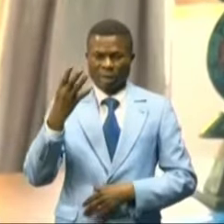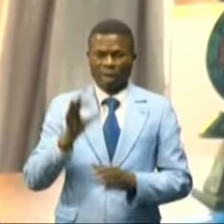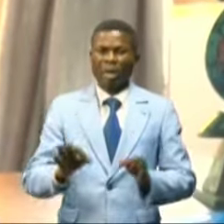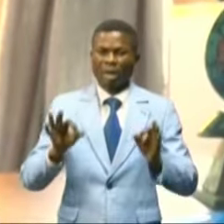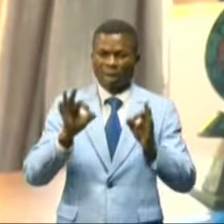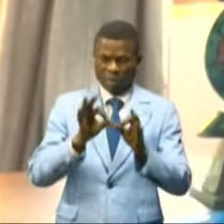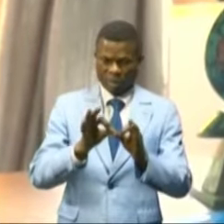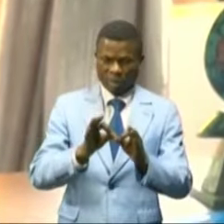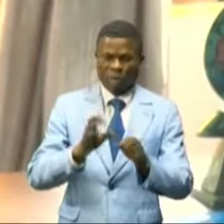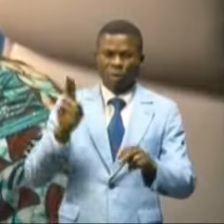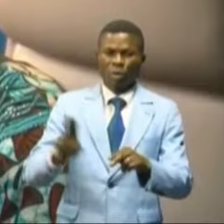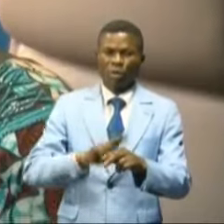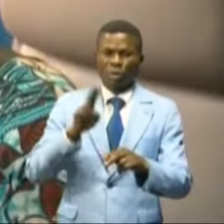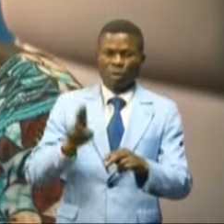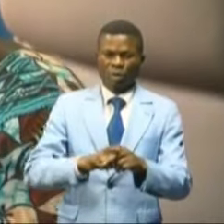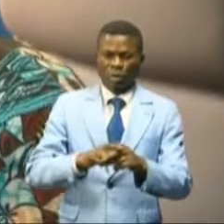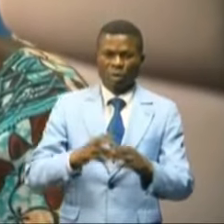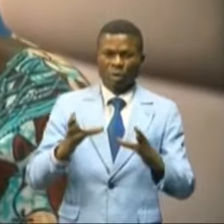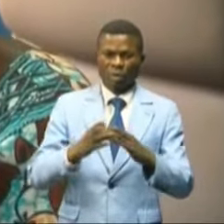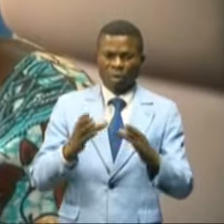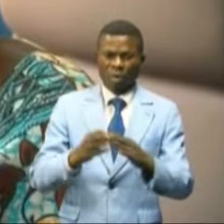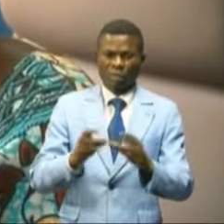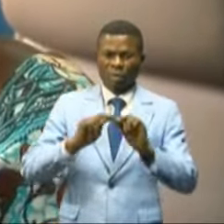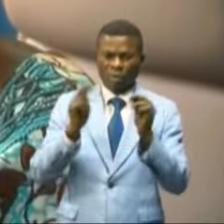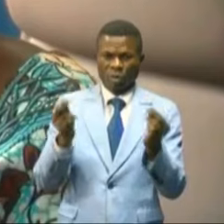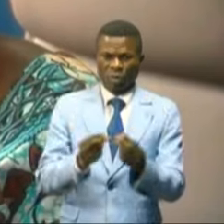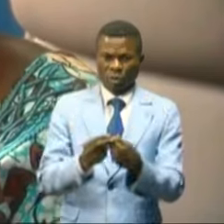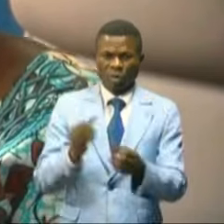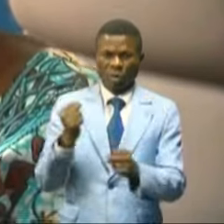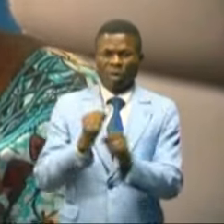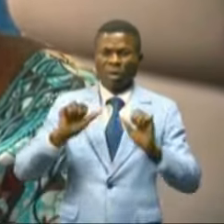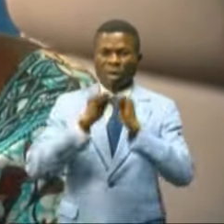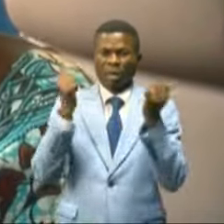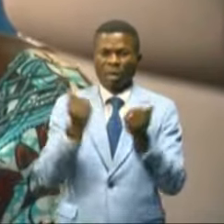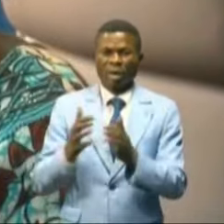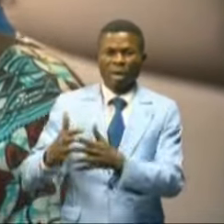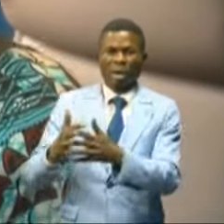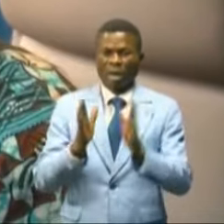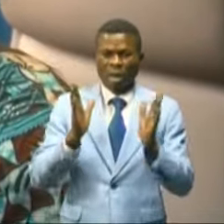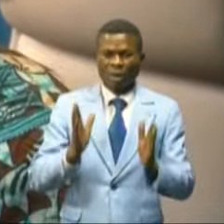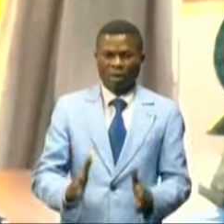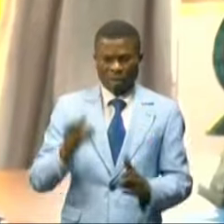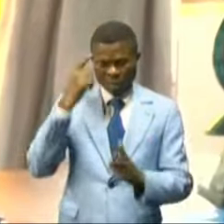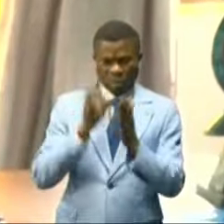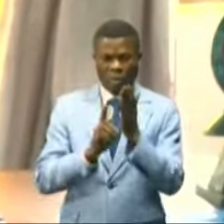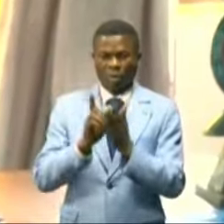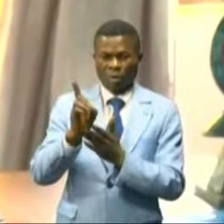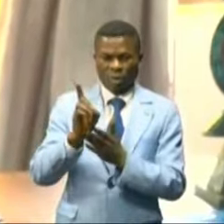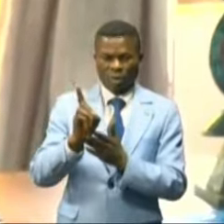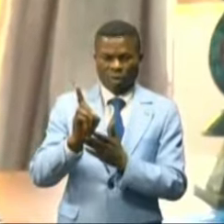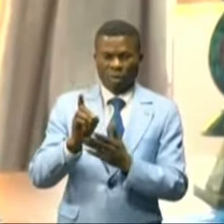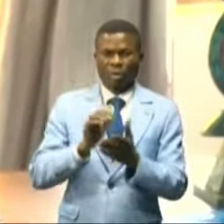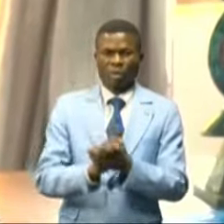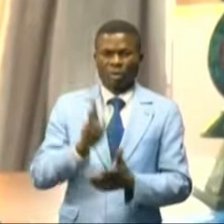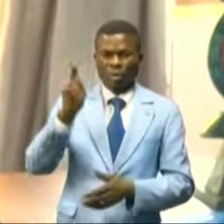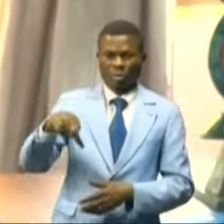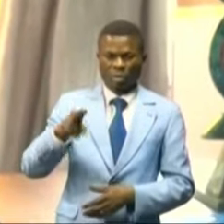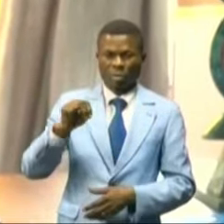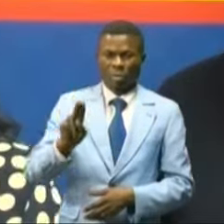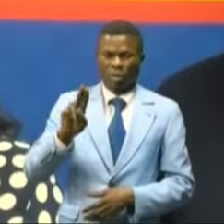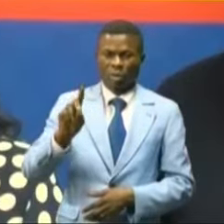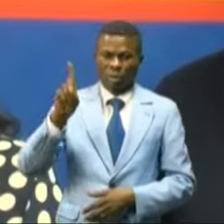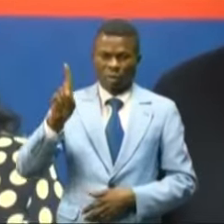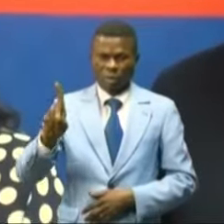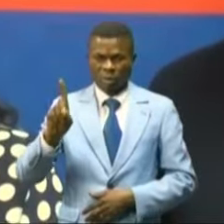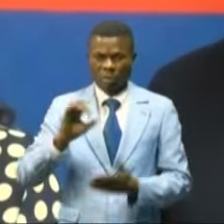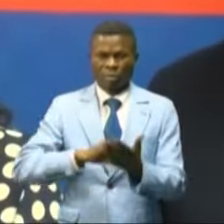sera exécutée en partenariat avec l'Agence des États-Unis pour le développement international, USAID.